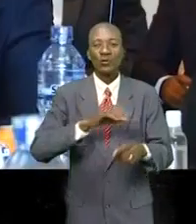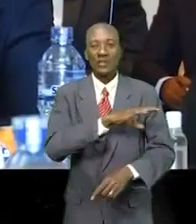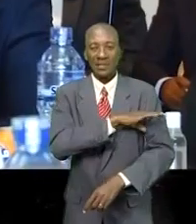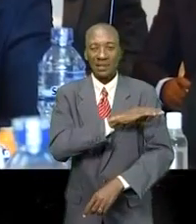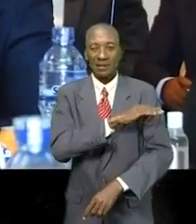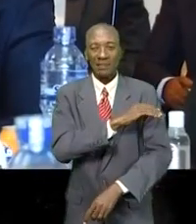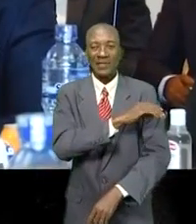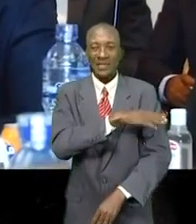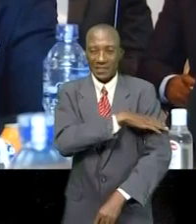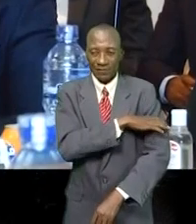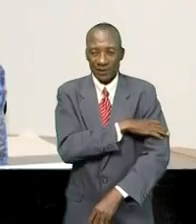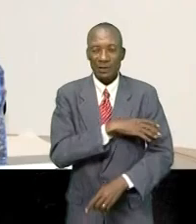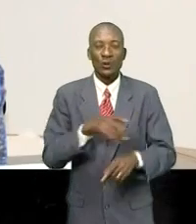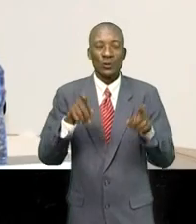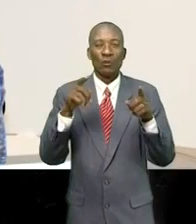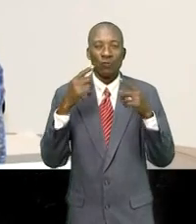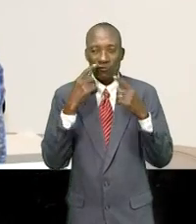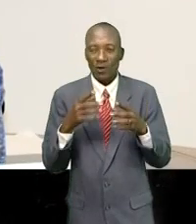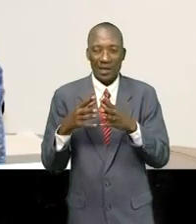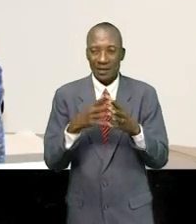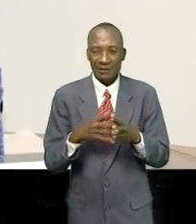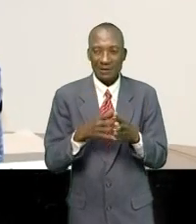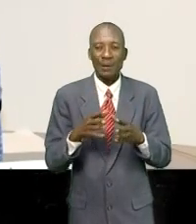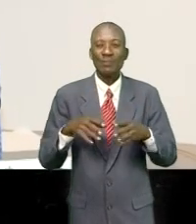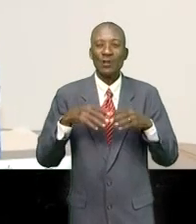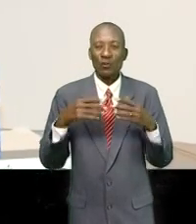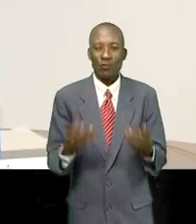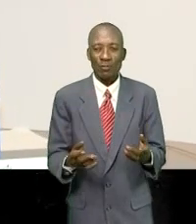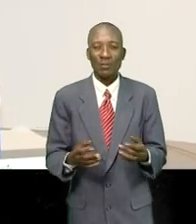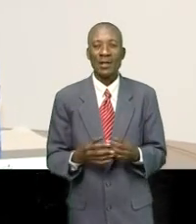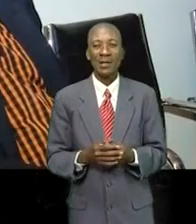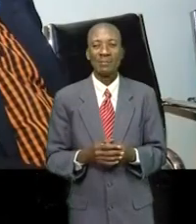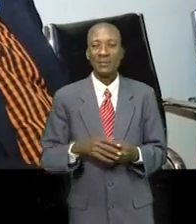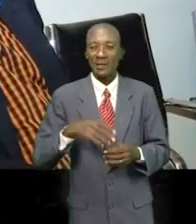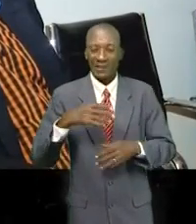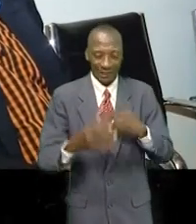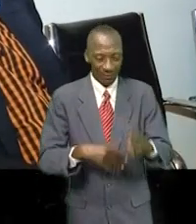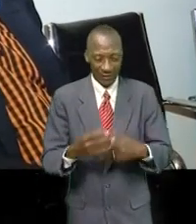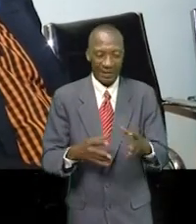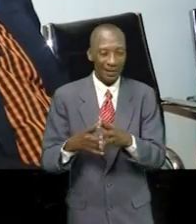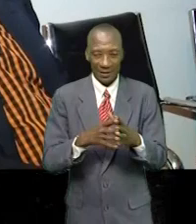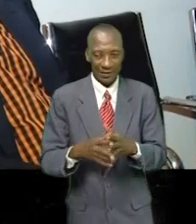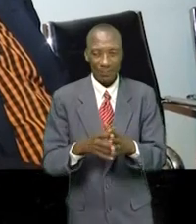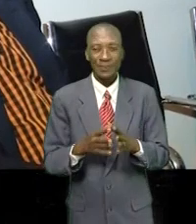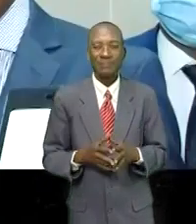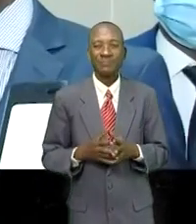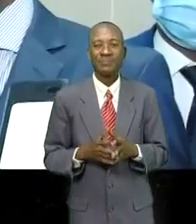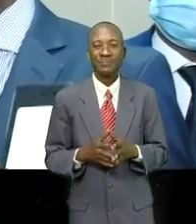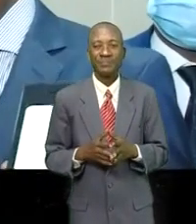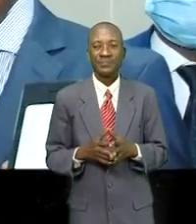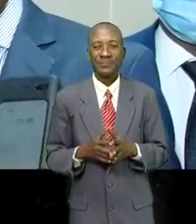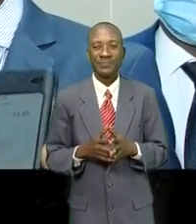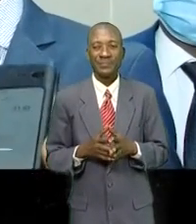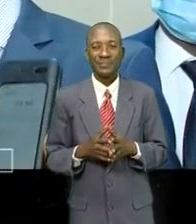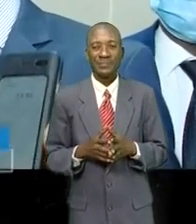et nettoyer la structure de prix afin d'arriver à la réalité des chiffres. Des discussions sont donc lancées. Les